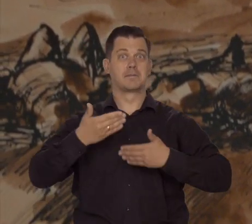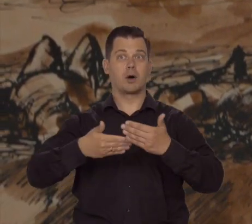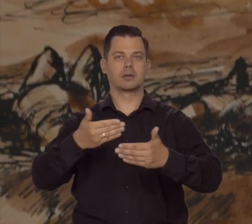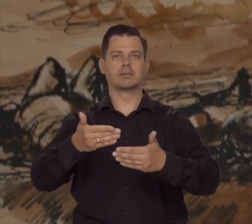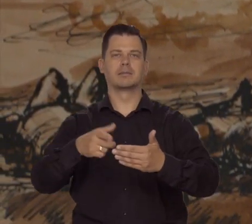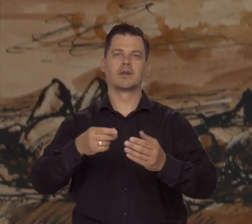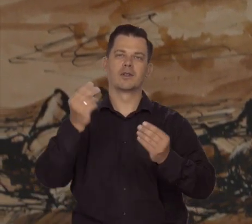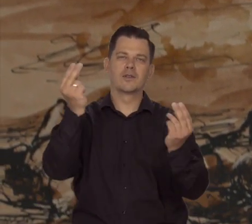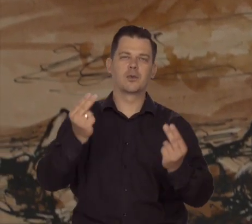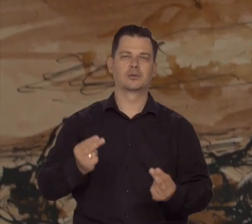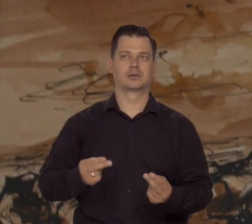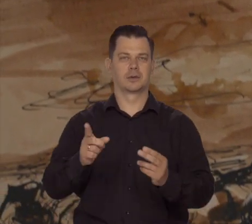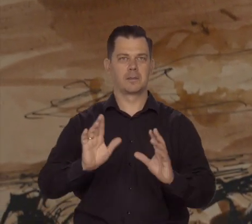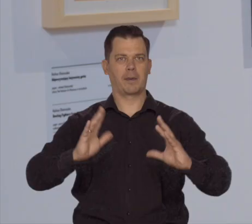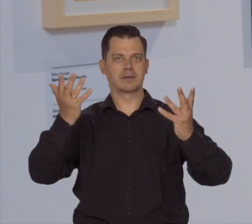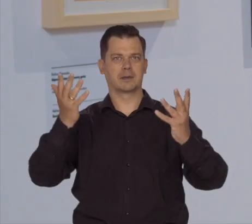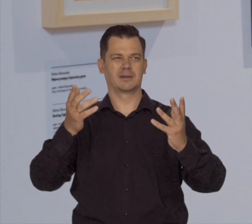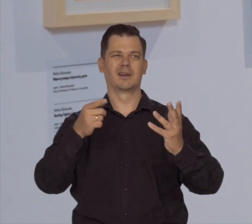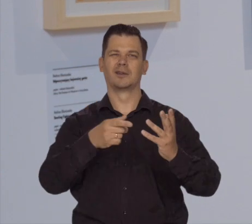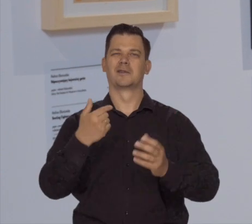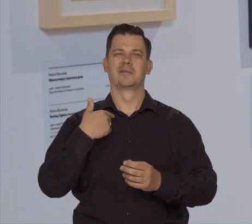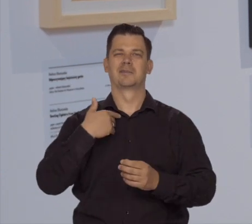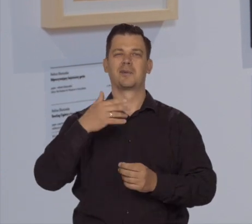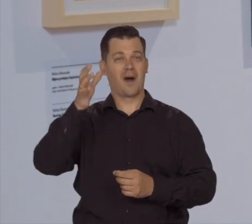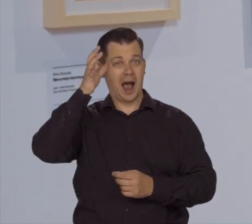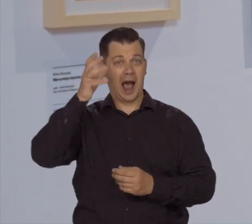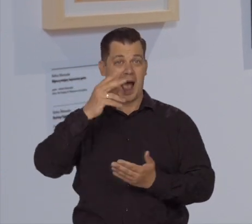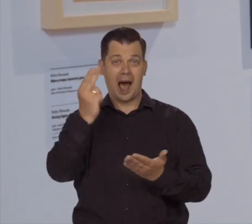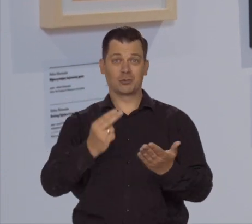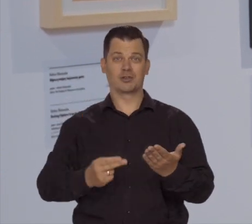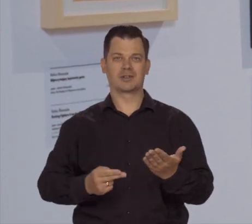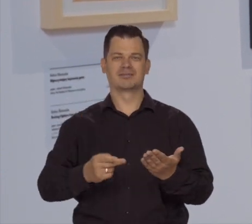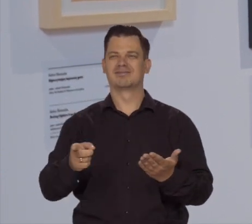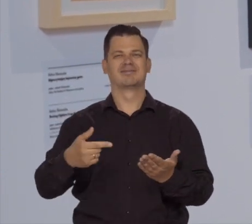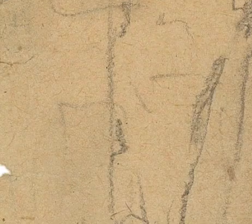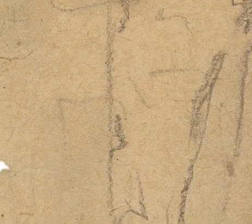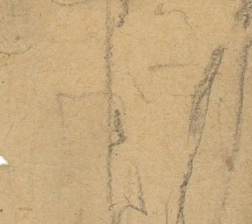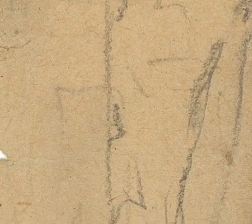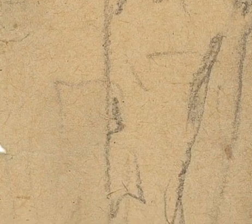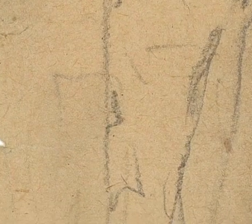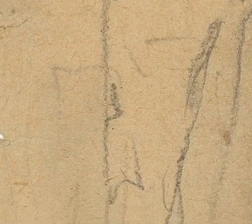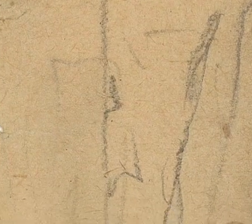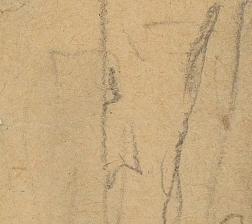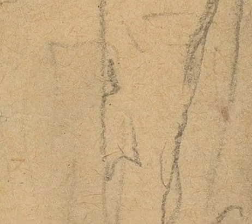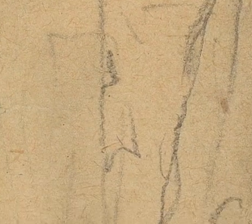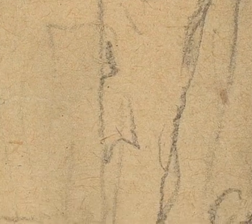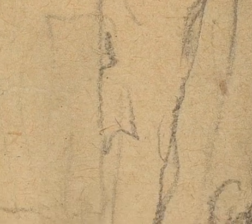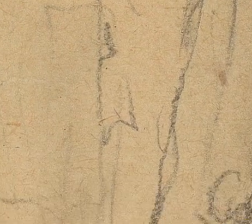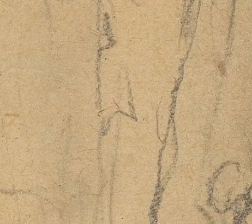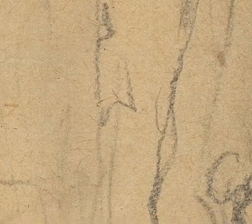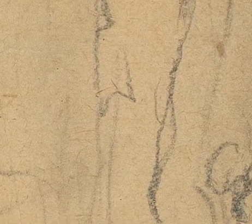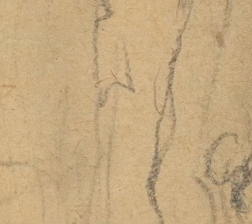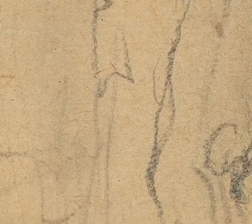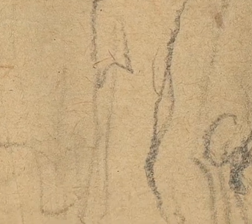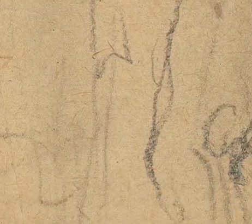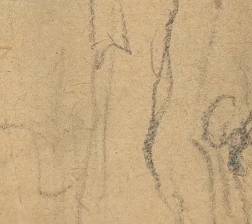późniejszej twórczości poświęconej powstaniu, której autorzy z nielicznymi wyjątkami nigdy nie doświadczyli getta. Nie mając w sobie